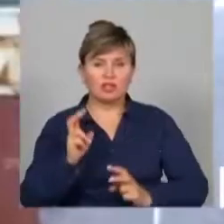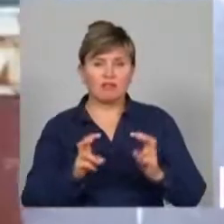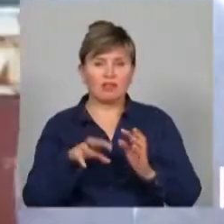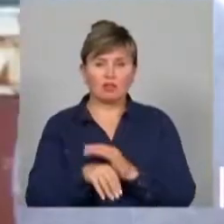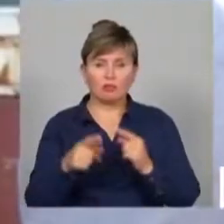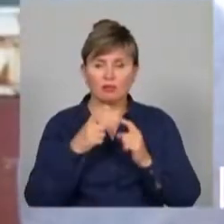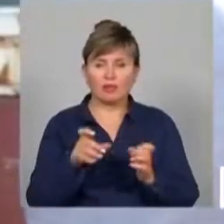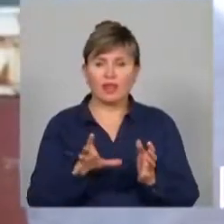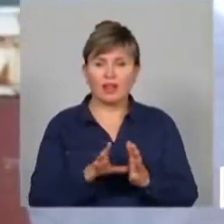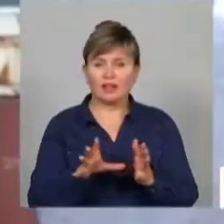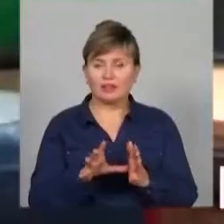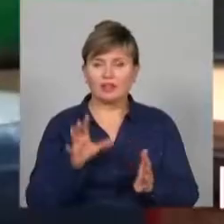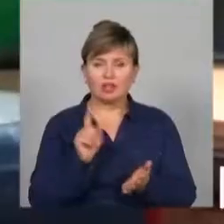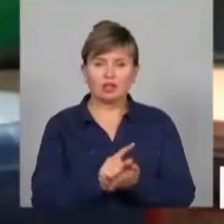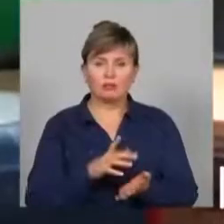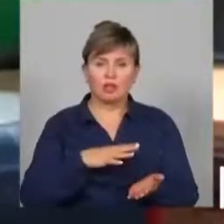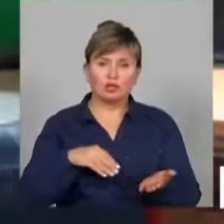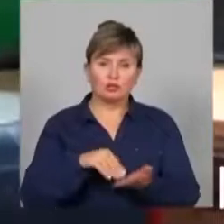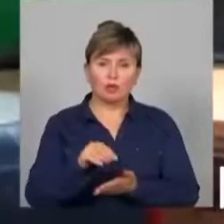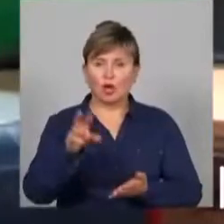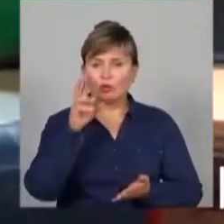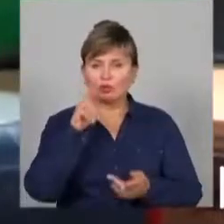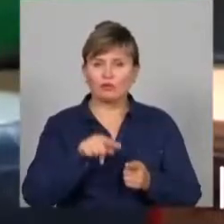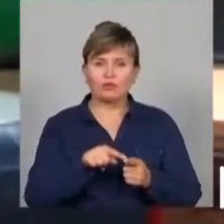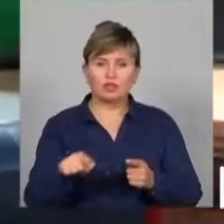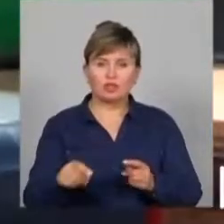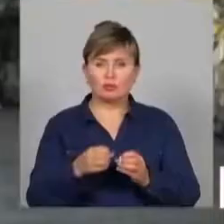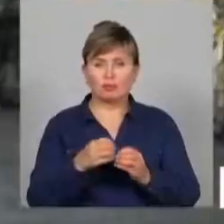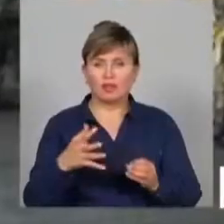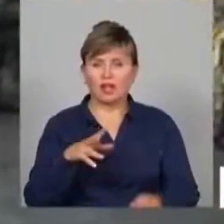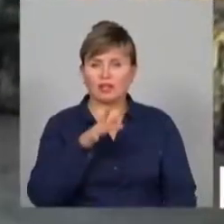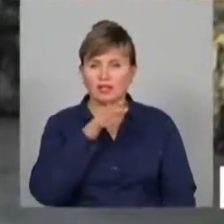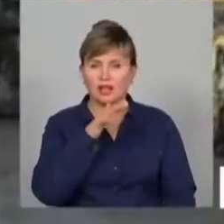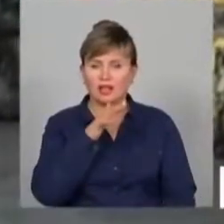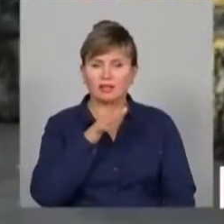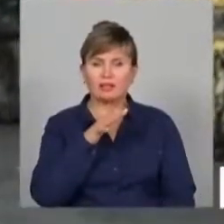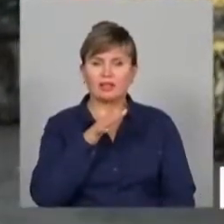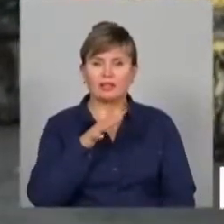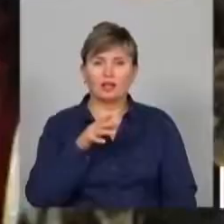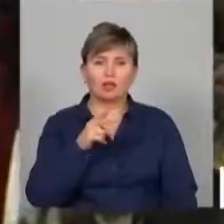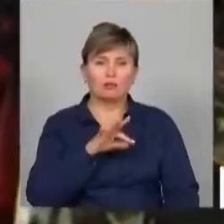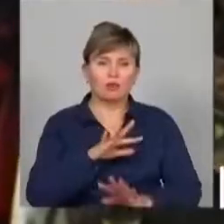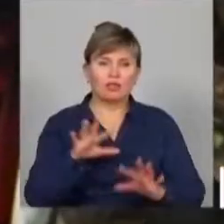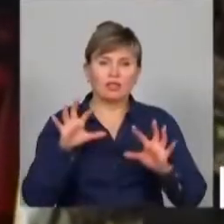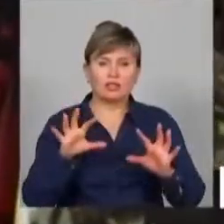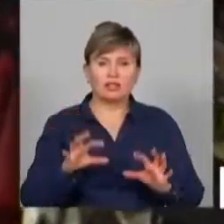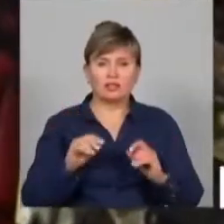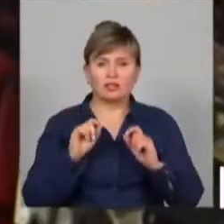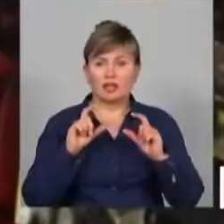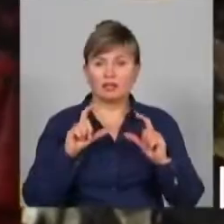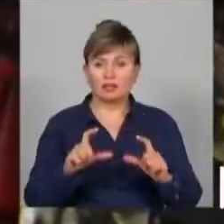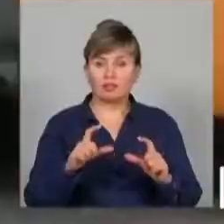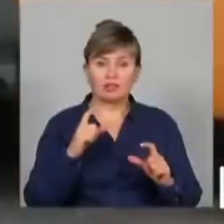электроэнергия должна была закупаться государством в течение 15 лет ну по необоснованно завышенному трать